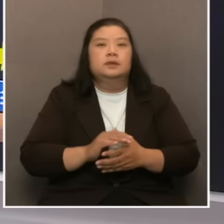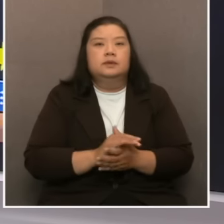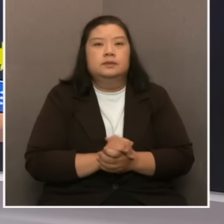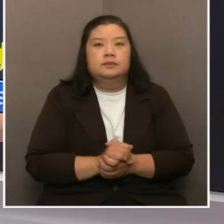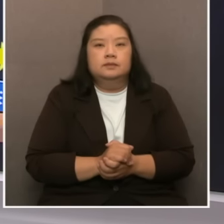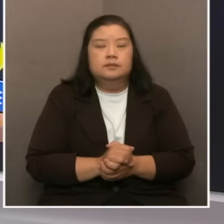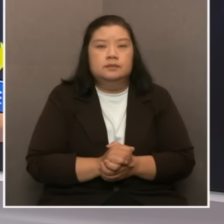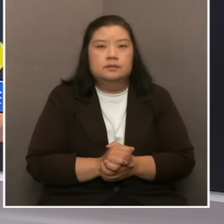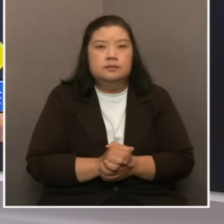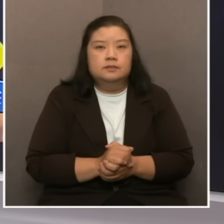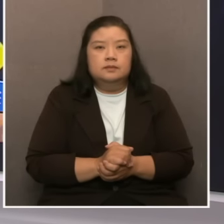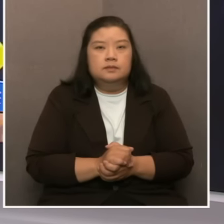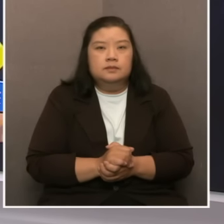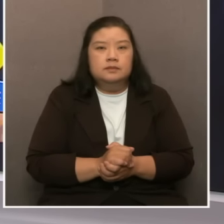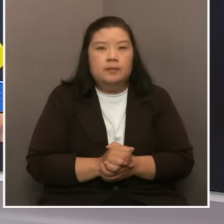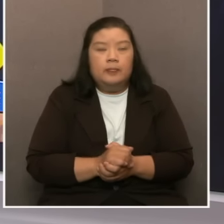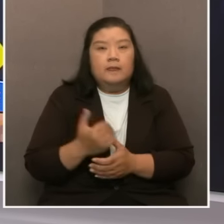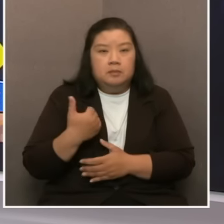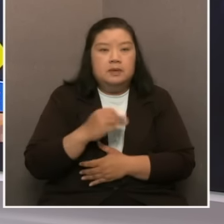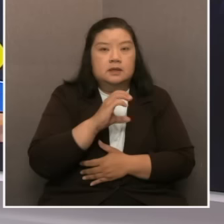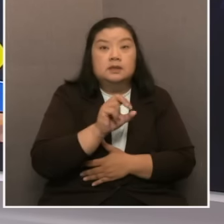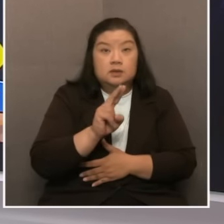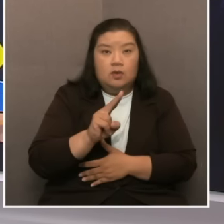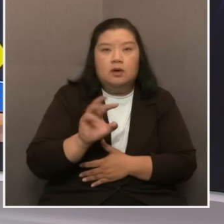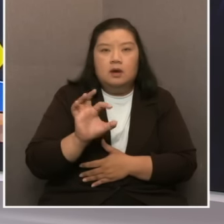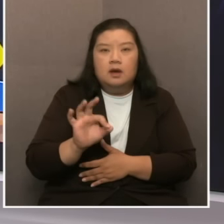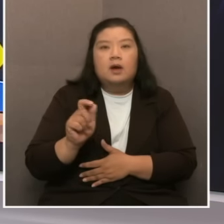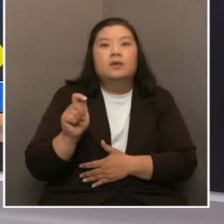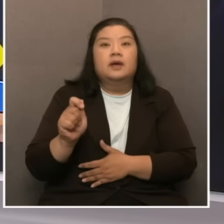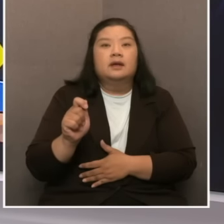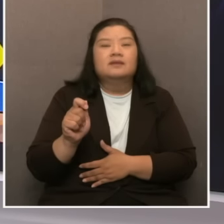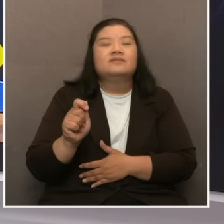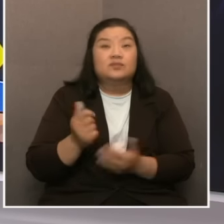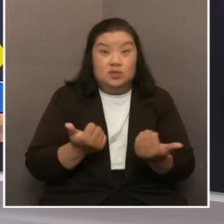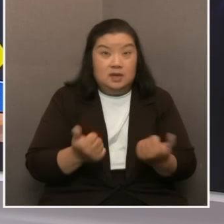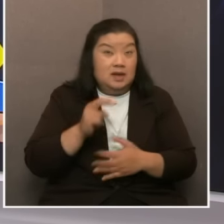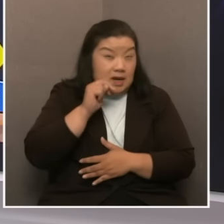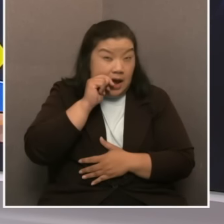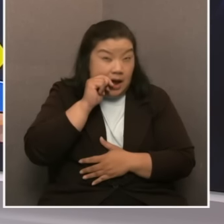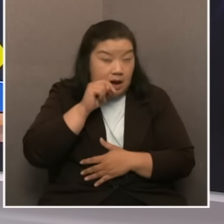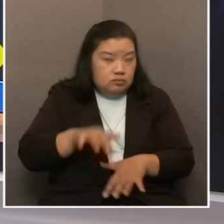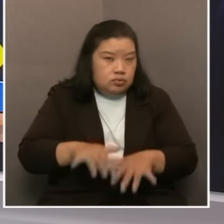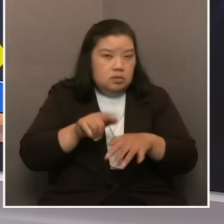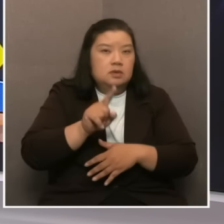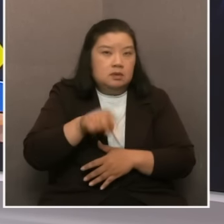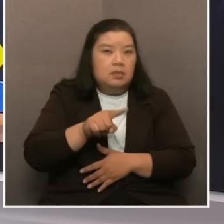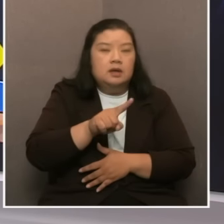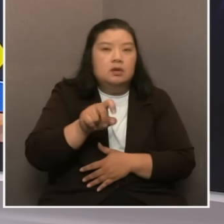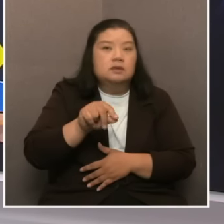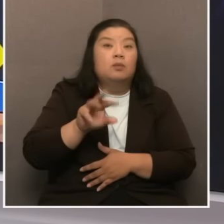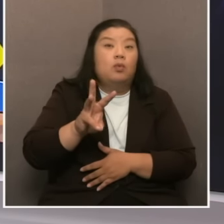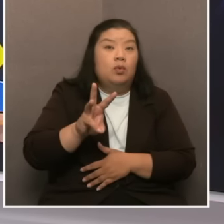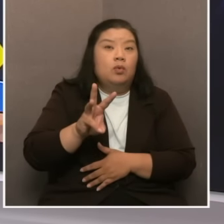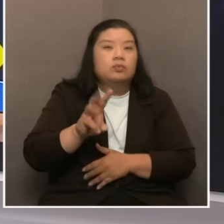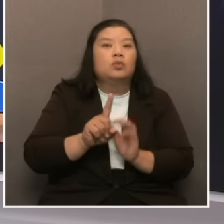ส่นที่สถานี 429A ที่ศูยศิปาชีพบังไปริมาน้ำ 1,136 ลูบาท